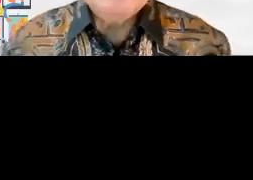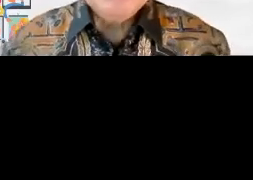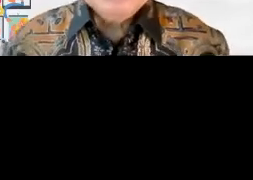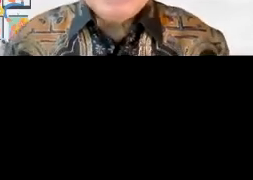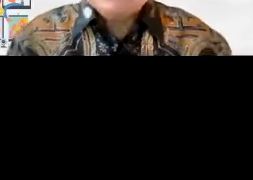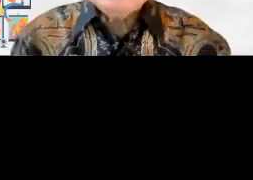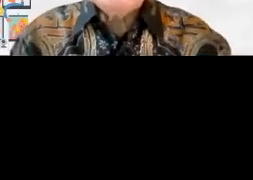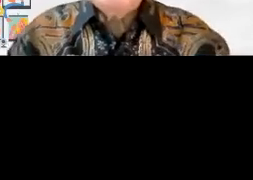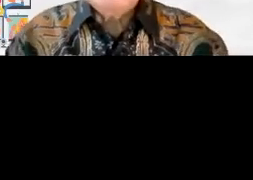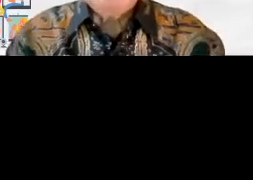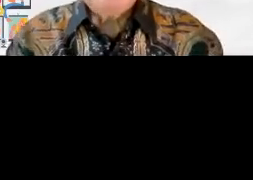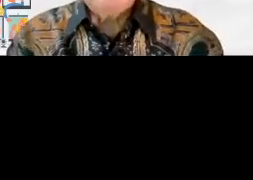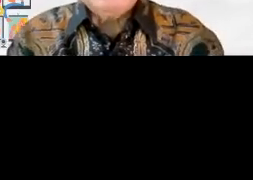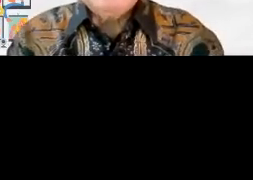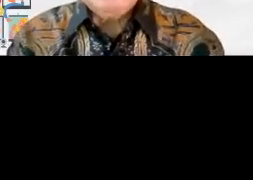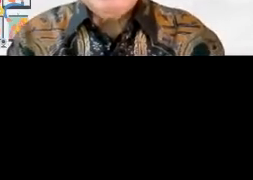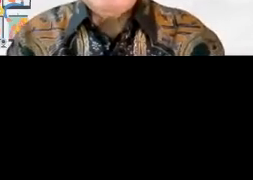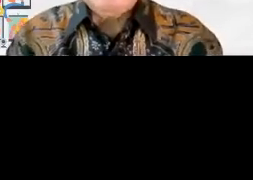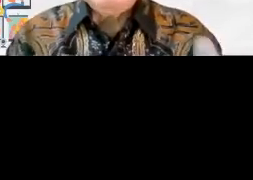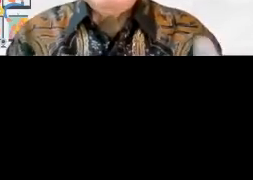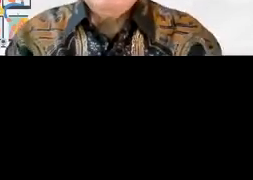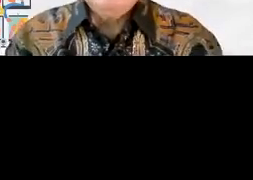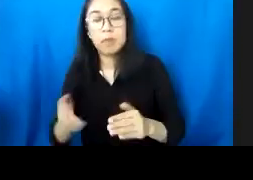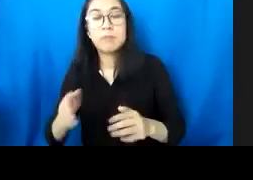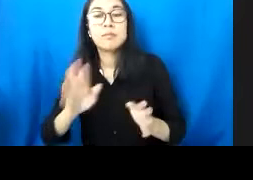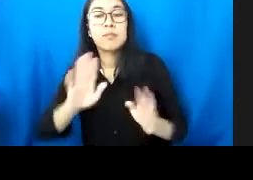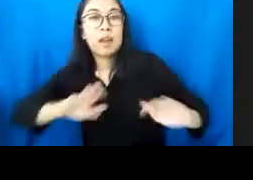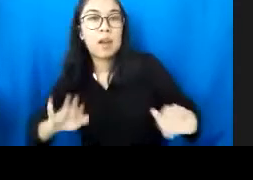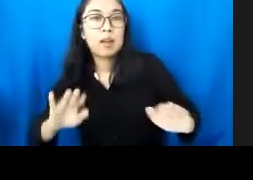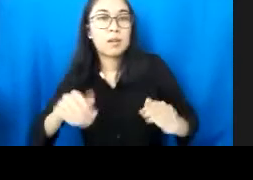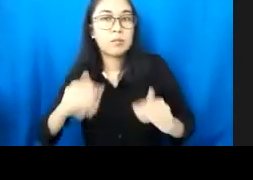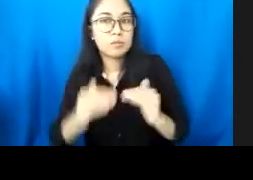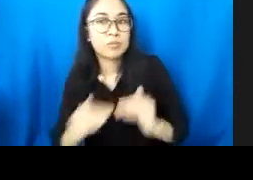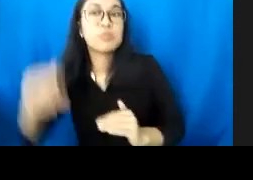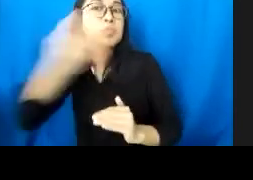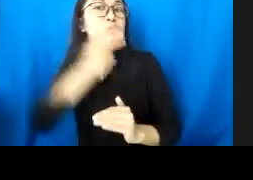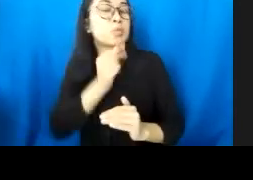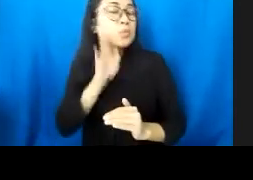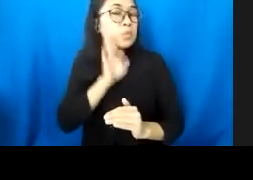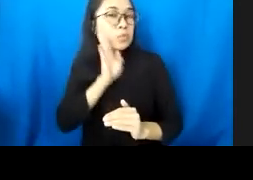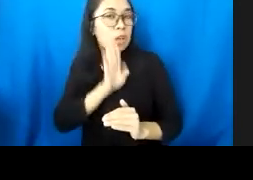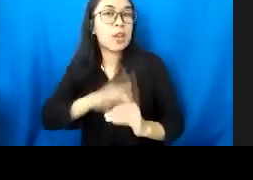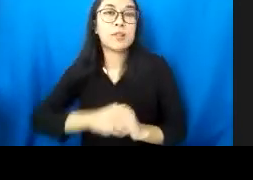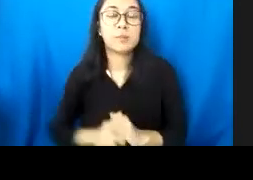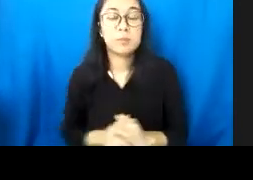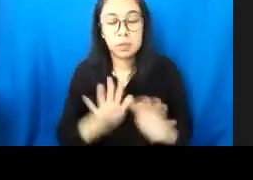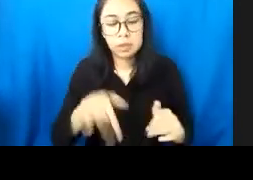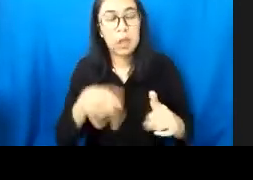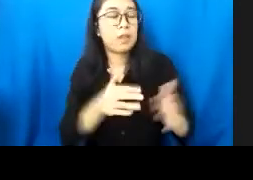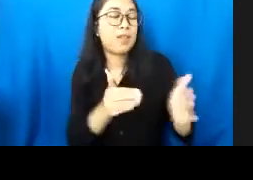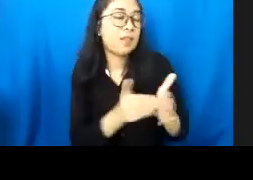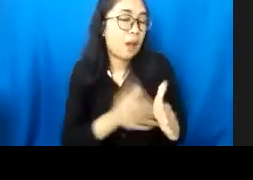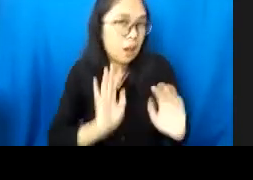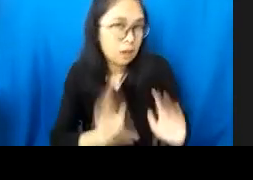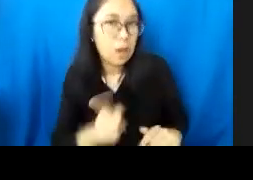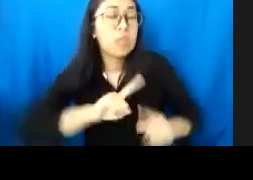dari remaja. Nah, masing-masing mempunyai hal-hal yang menjadi tantangan. Tapi untuk kesehatan, yang saya